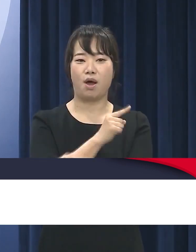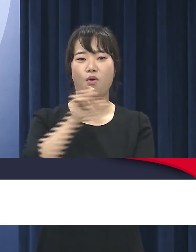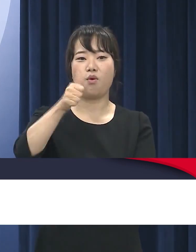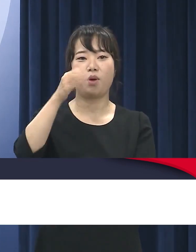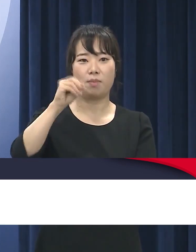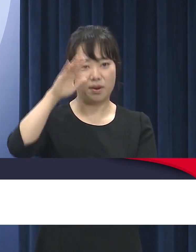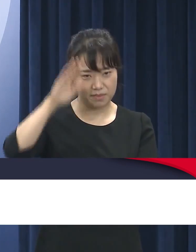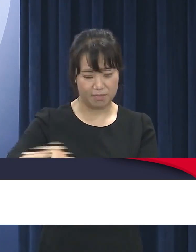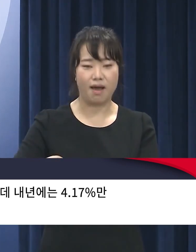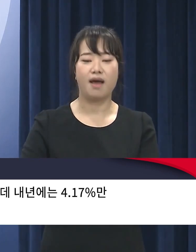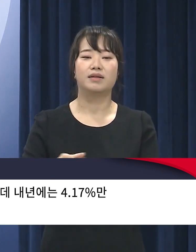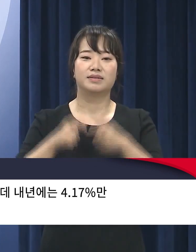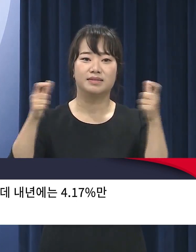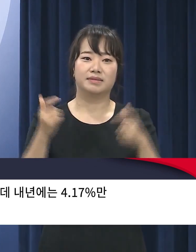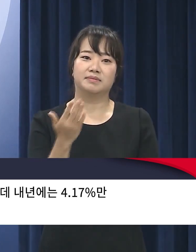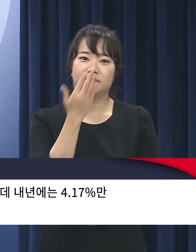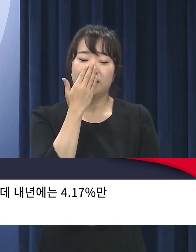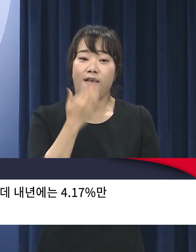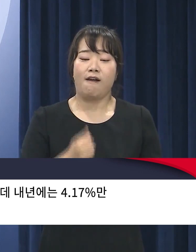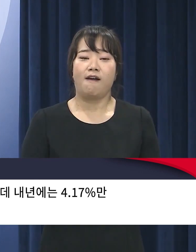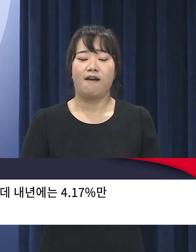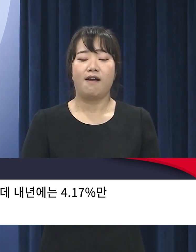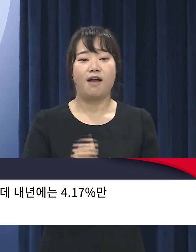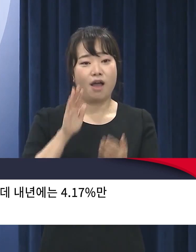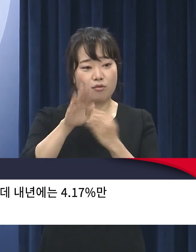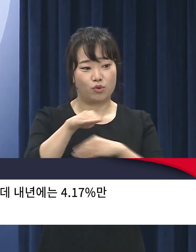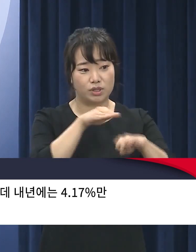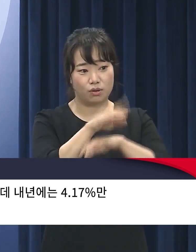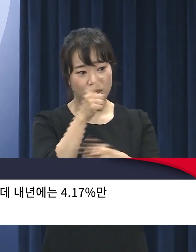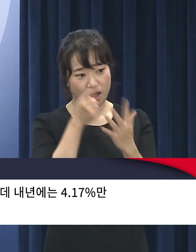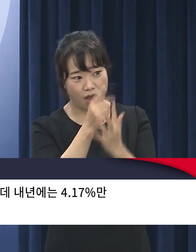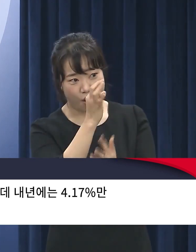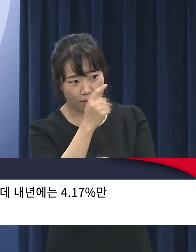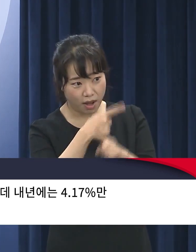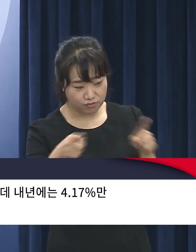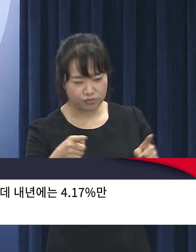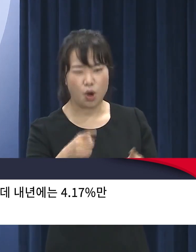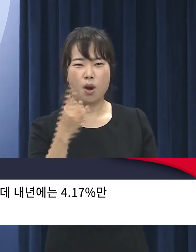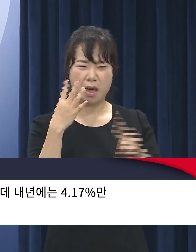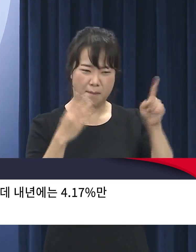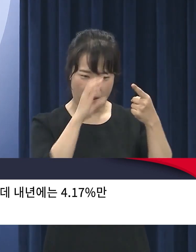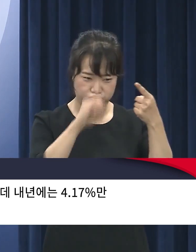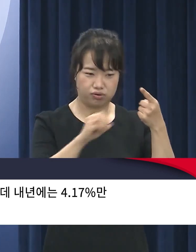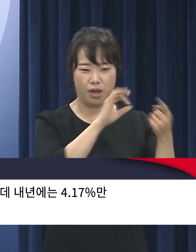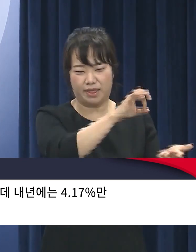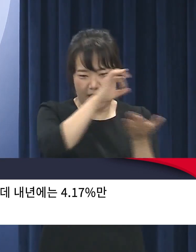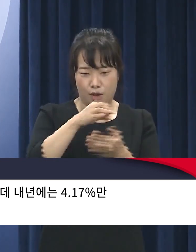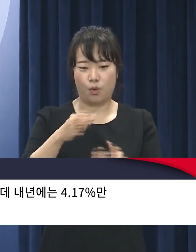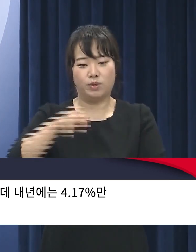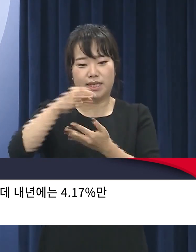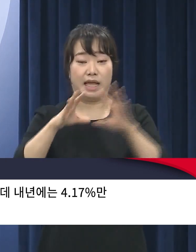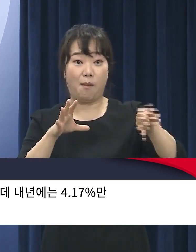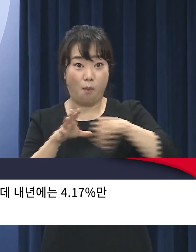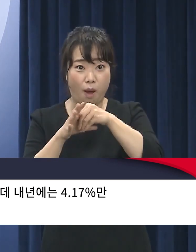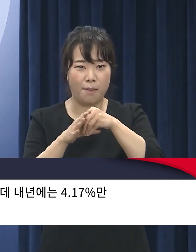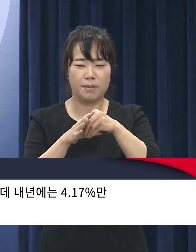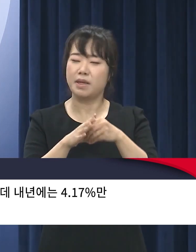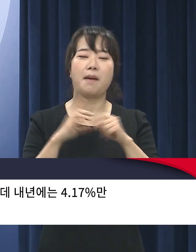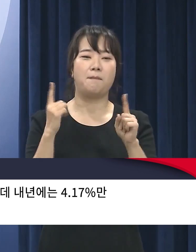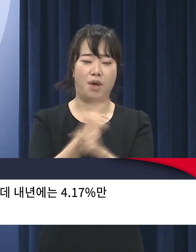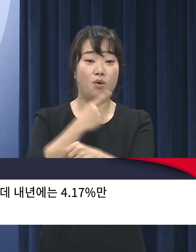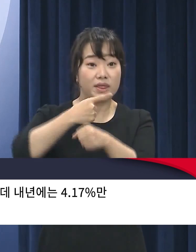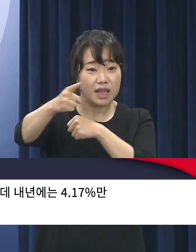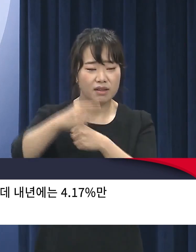500만 원 미만으로 확대합니다. 자동차 가액도 현재는 100% 소득으로 산정하고 있는데